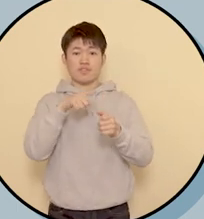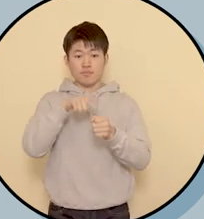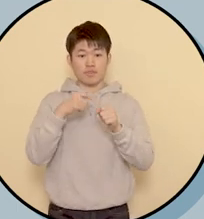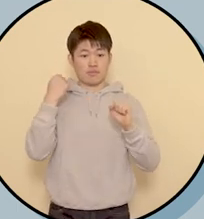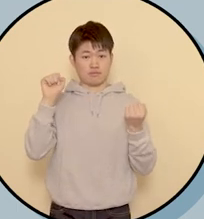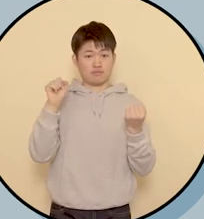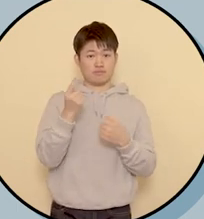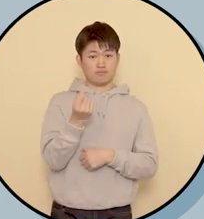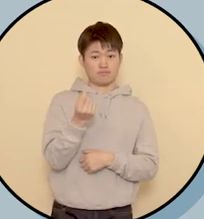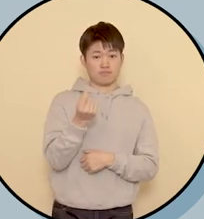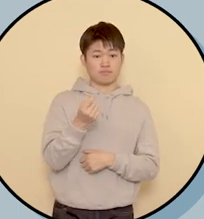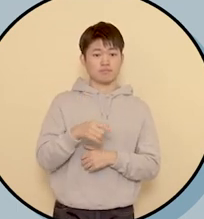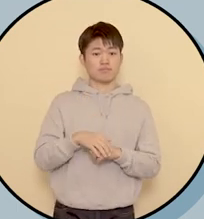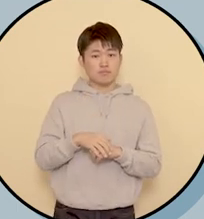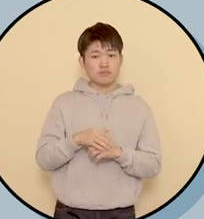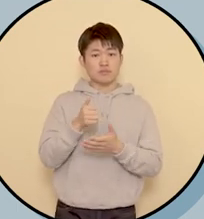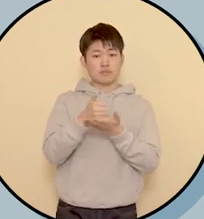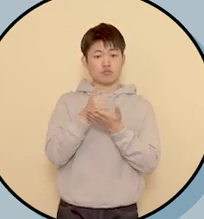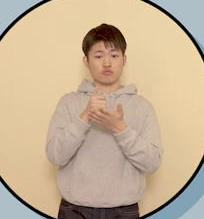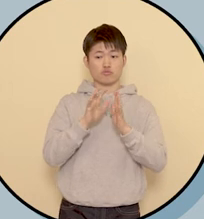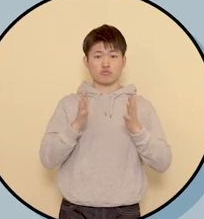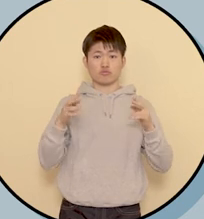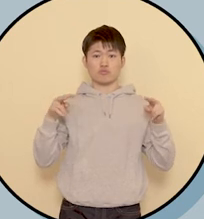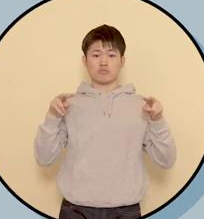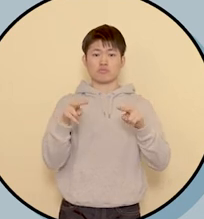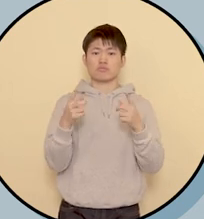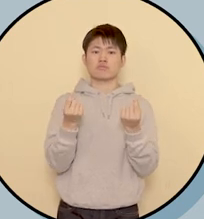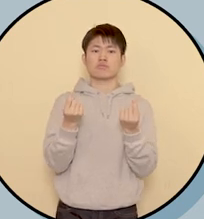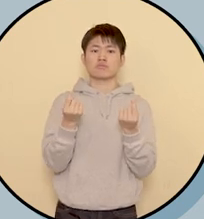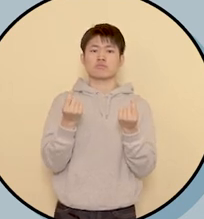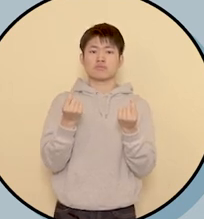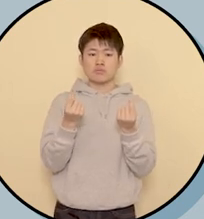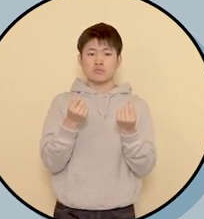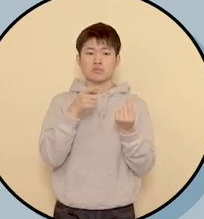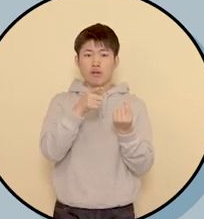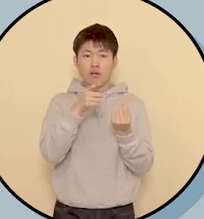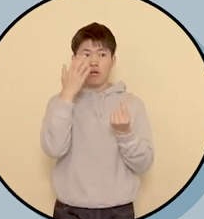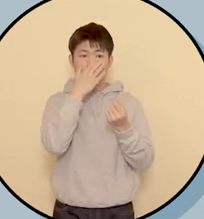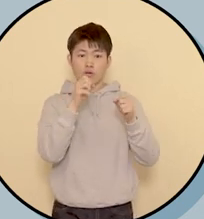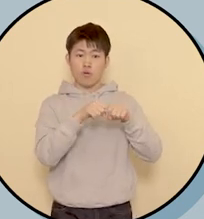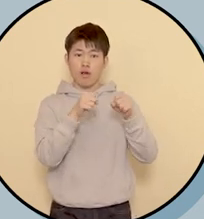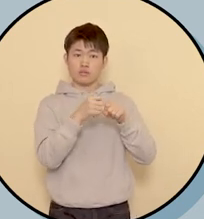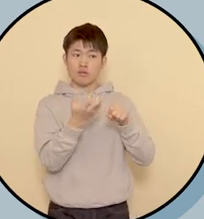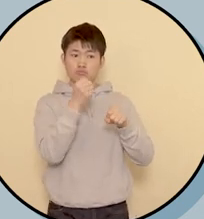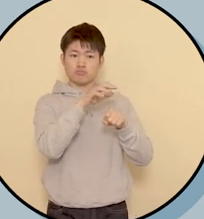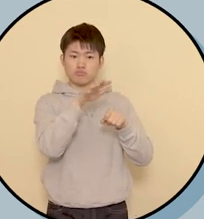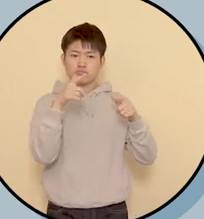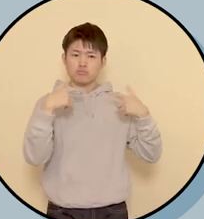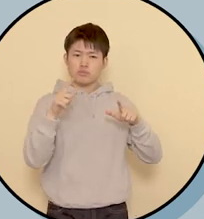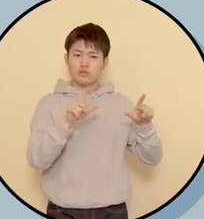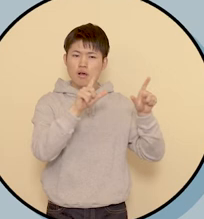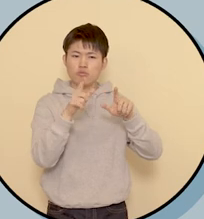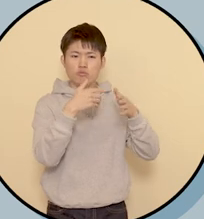ていうのが、そこにあるっていうことを見せるっていう形の演劇だから、見ている方としては、やっぱりその具体的